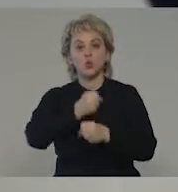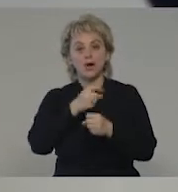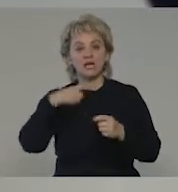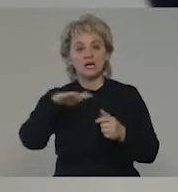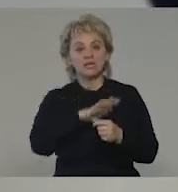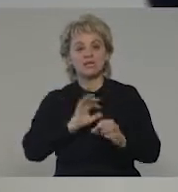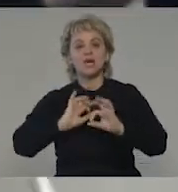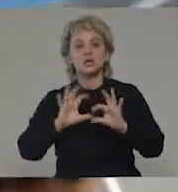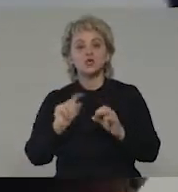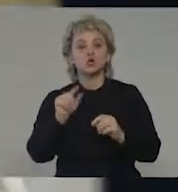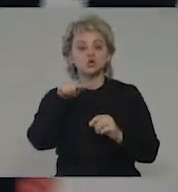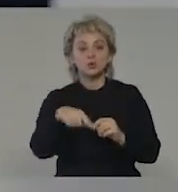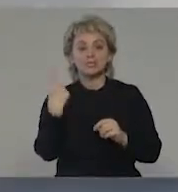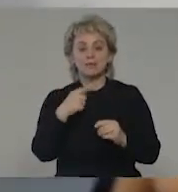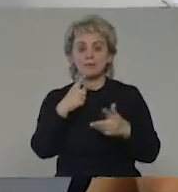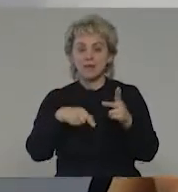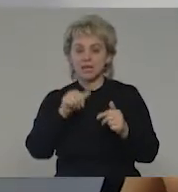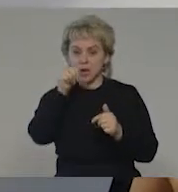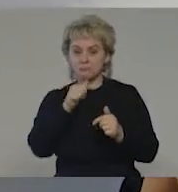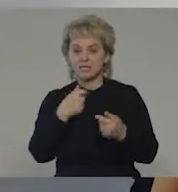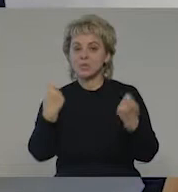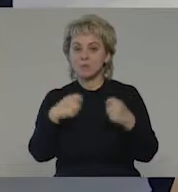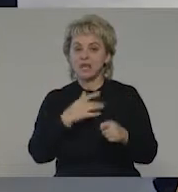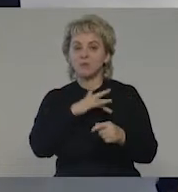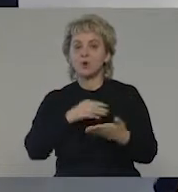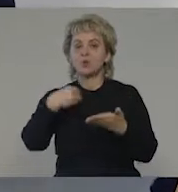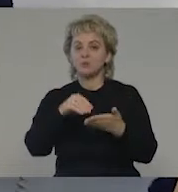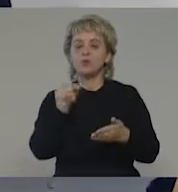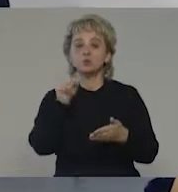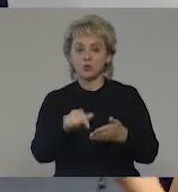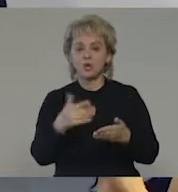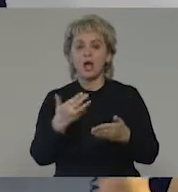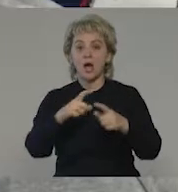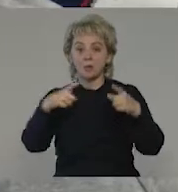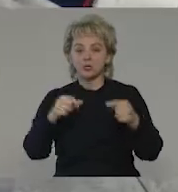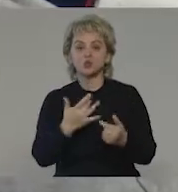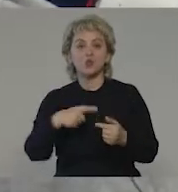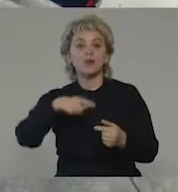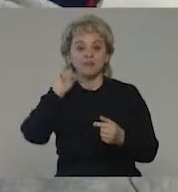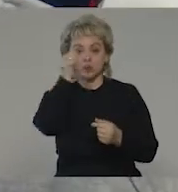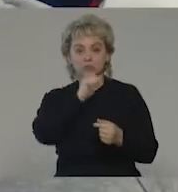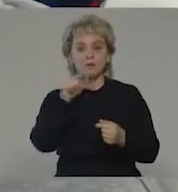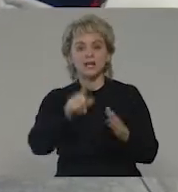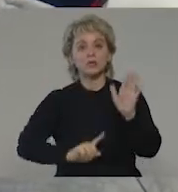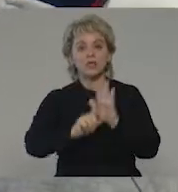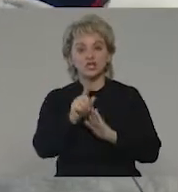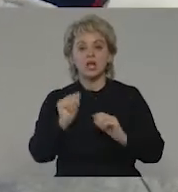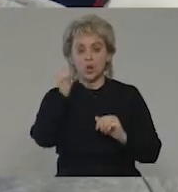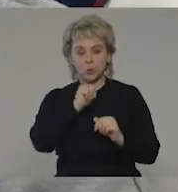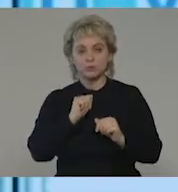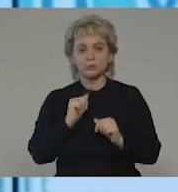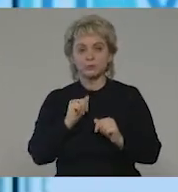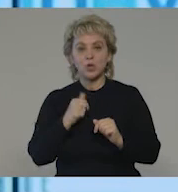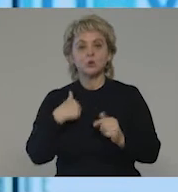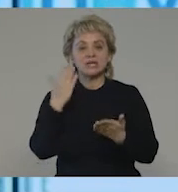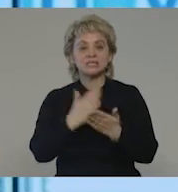России. И рассказал, что за первые полтора месяца продаж болельщики купили столько же абонементов, сколько в прошлом году к началу сезона.